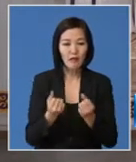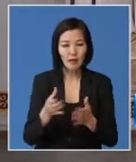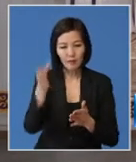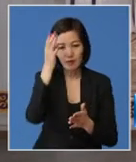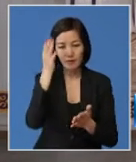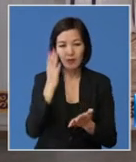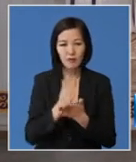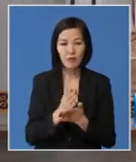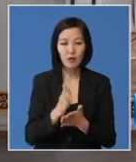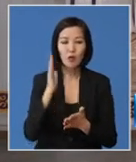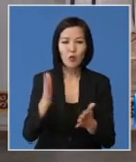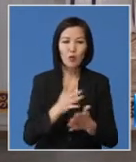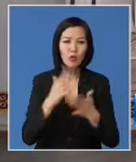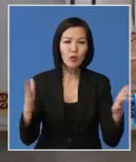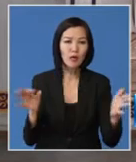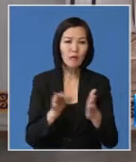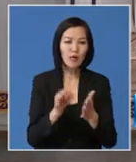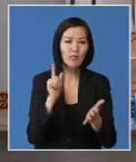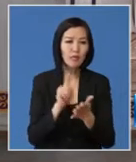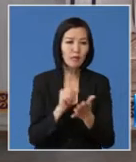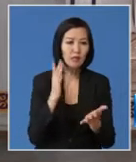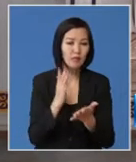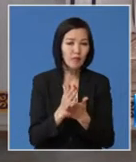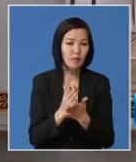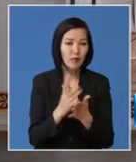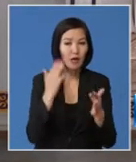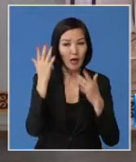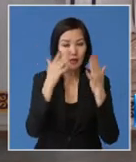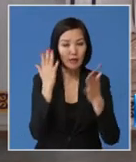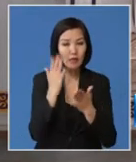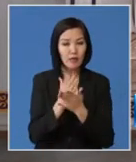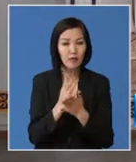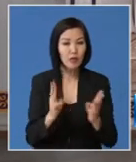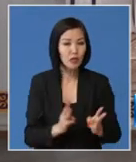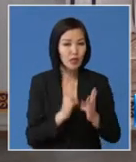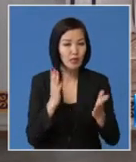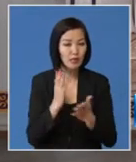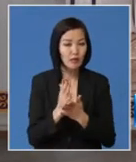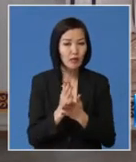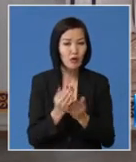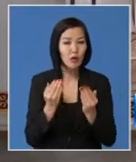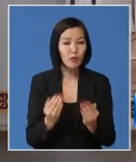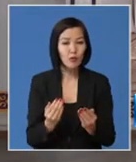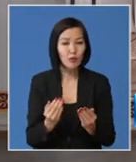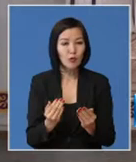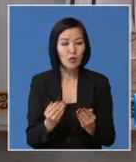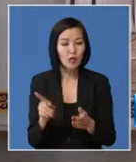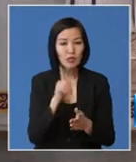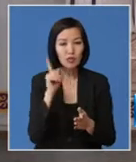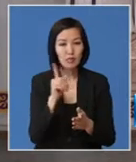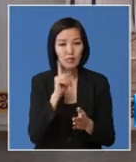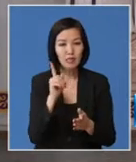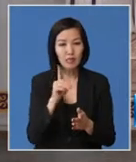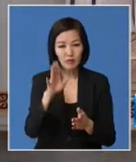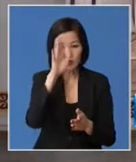Алдына үлкен мақсаттарды қойды деп ойлаймын. Сондықтан енді мына дөңгелек столына жиналып отырған жастар, жігіттер де